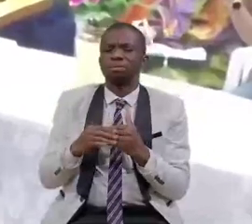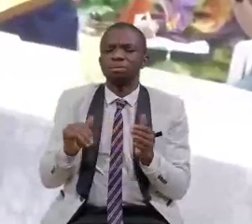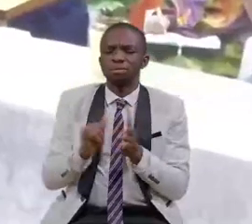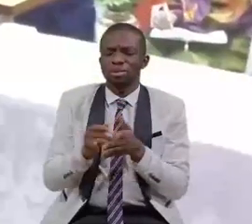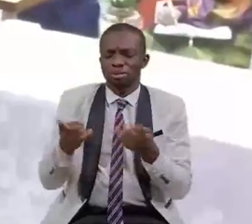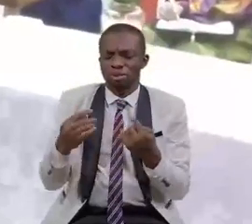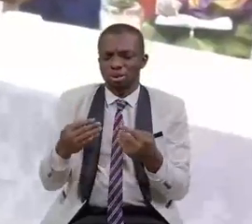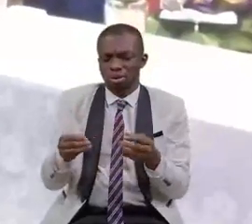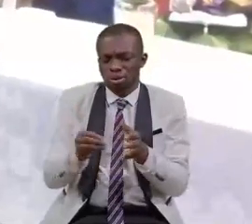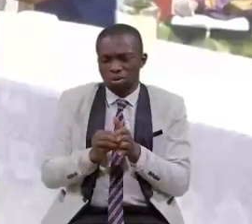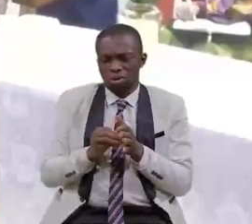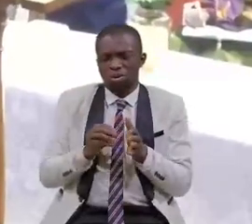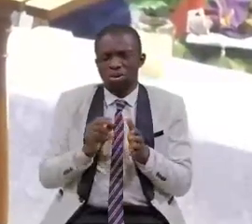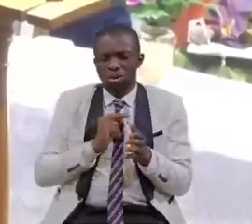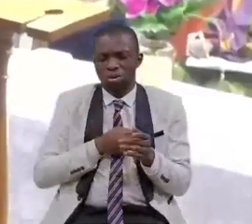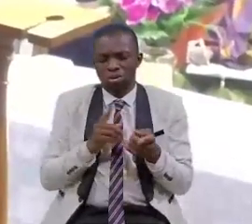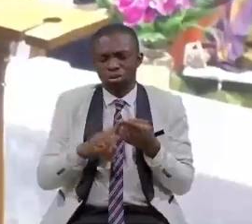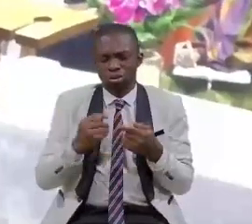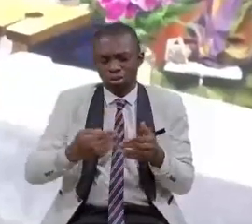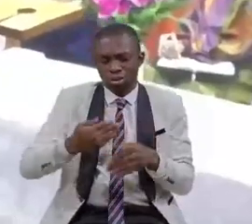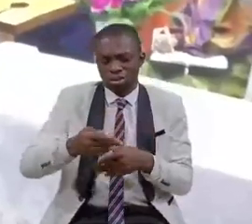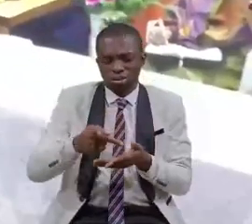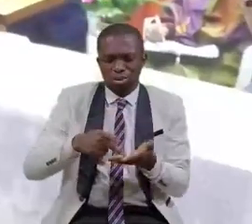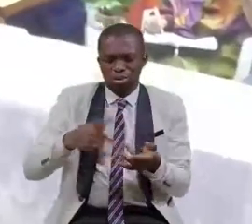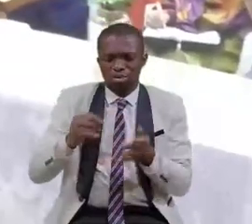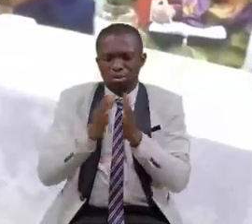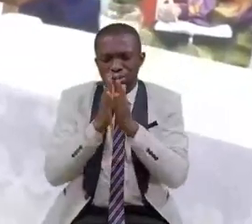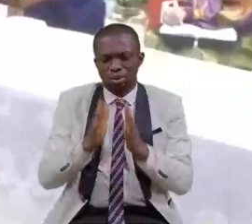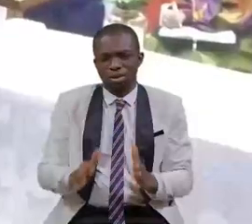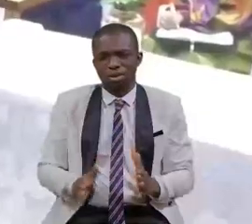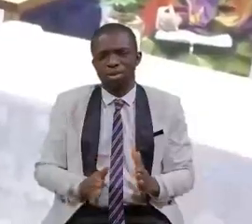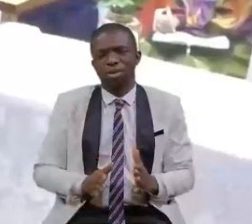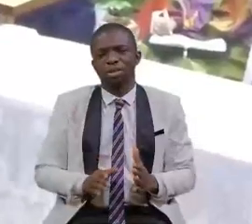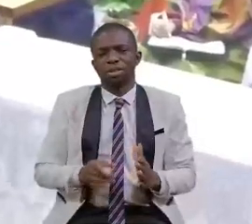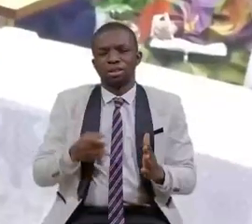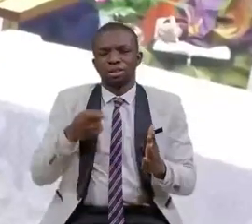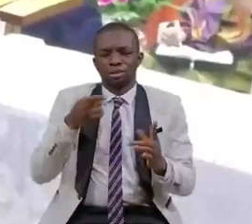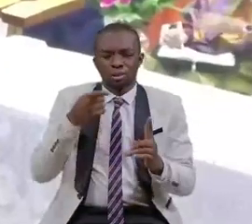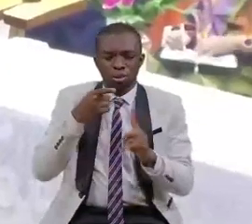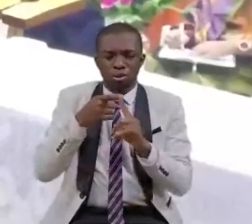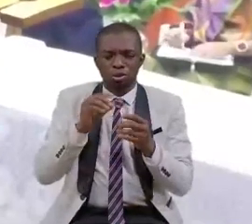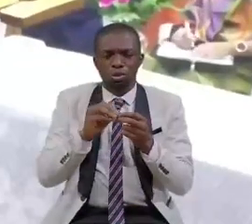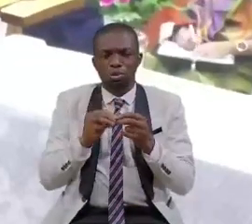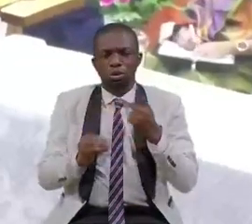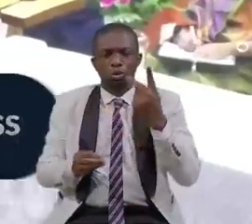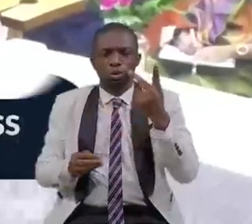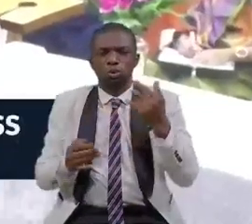Maintenant, il nous conduit à la deuxième partie de la prière. Deuxième point maintenant.